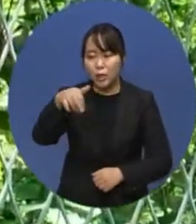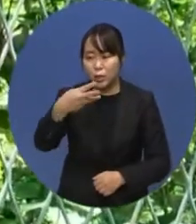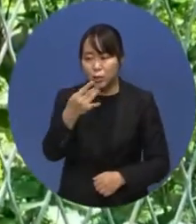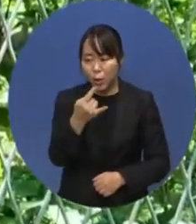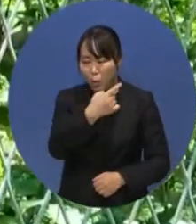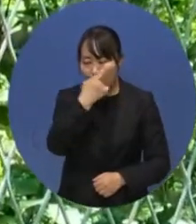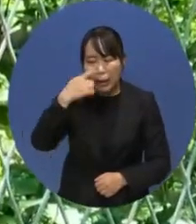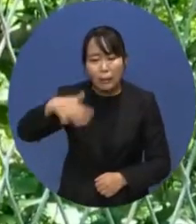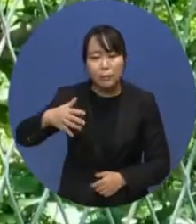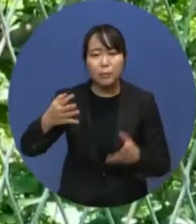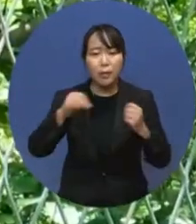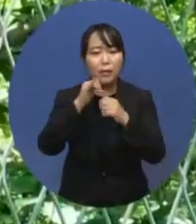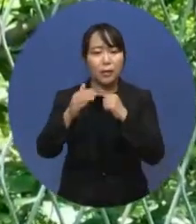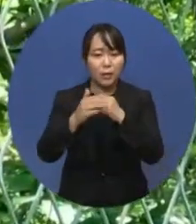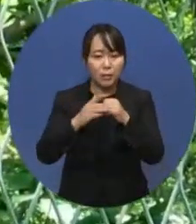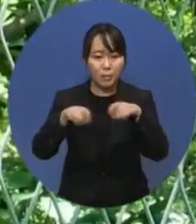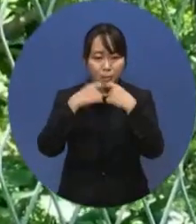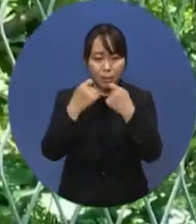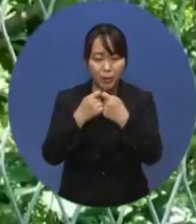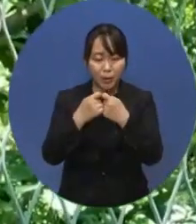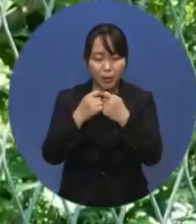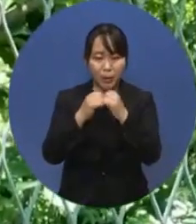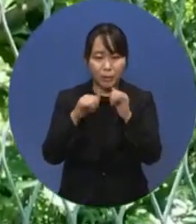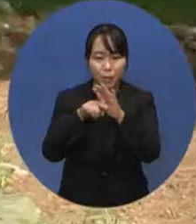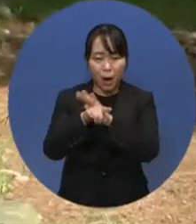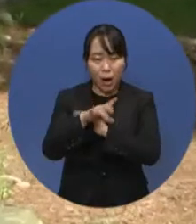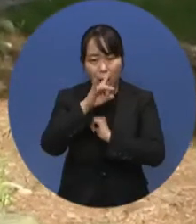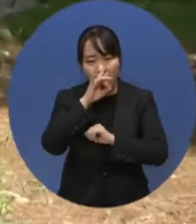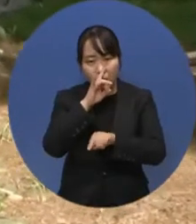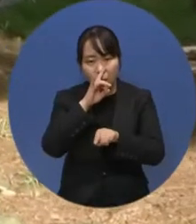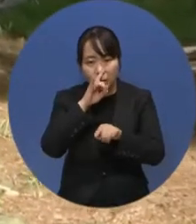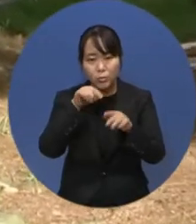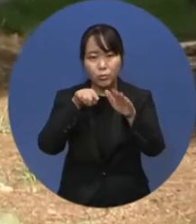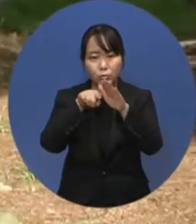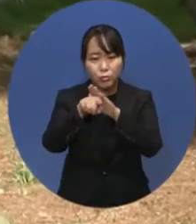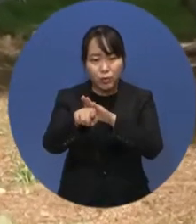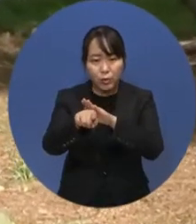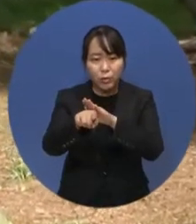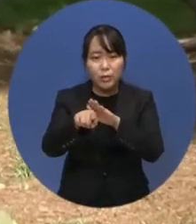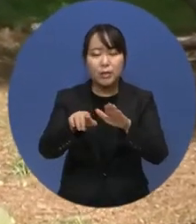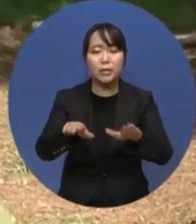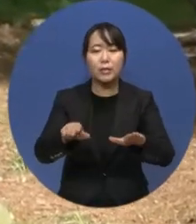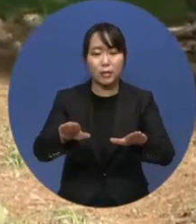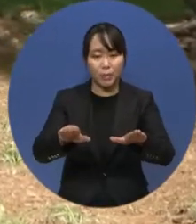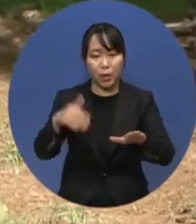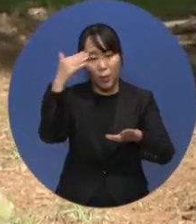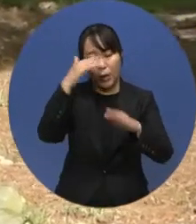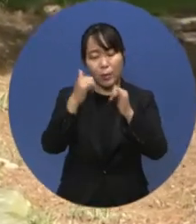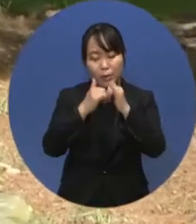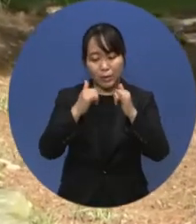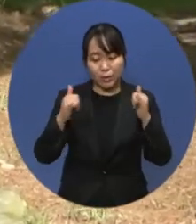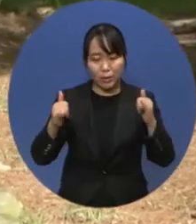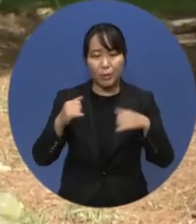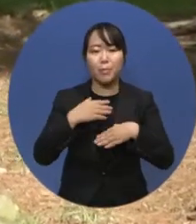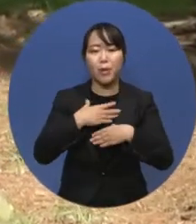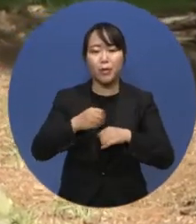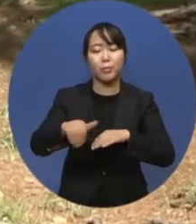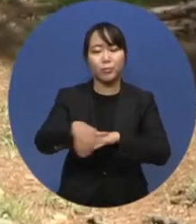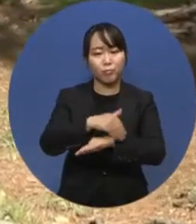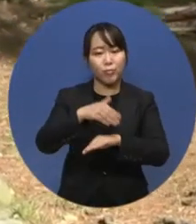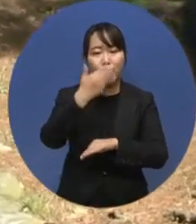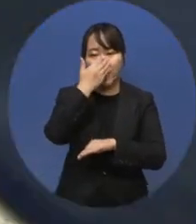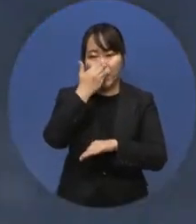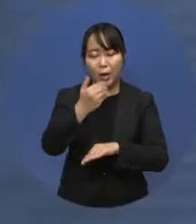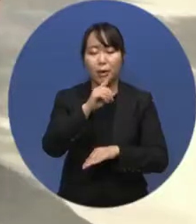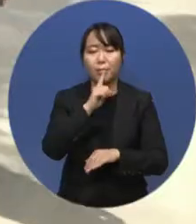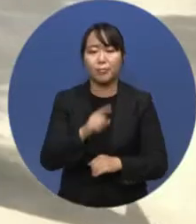등 민통선 내 군부대의 허가를 받아야만 출입했으나 지금은 관광객들이 편하게 입장을 하고